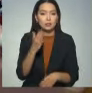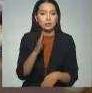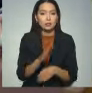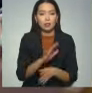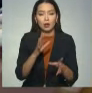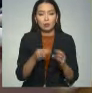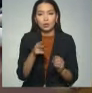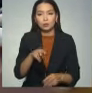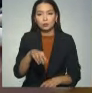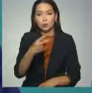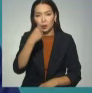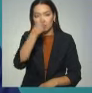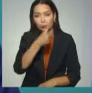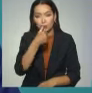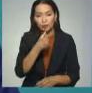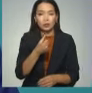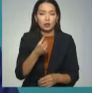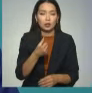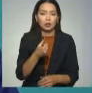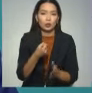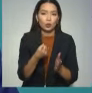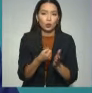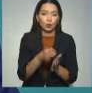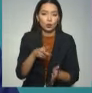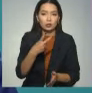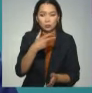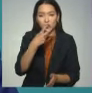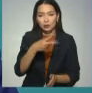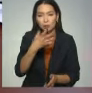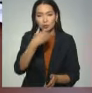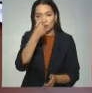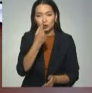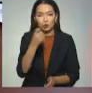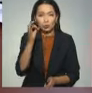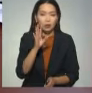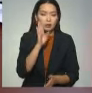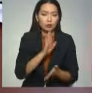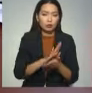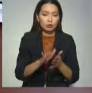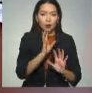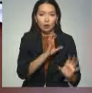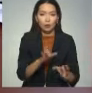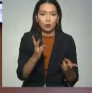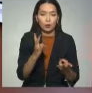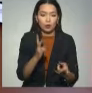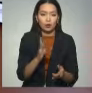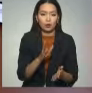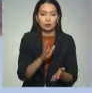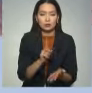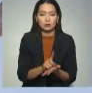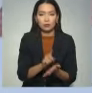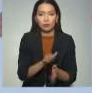аясында 2025 жылға дейін елдің барлық аймағын 100% таза ауызсумен қамтамасыз ету тапсырмасының орындалу барысы